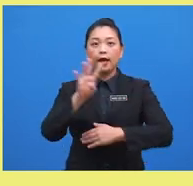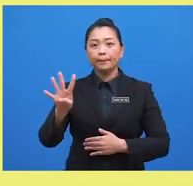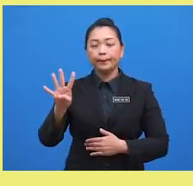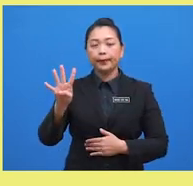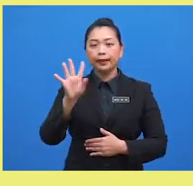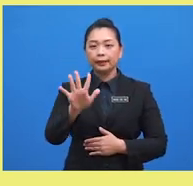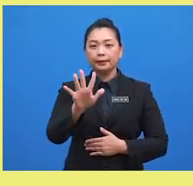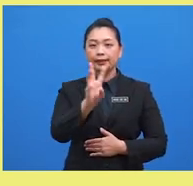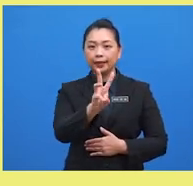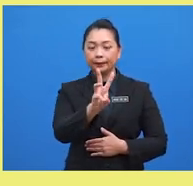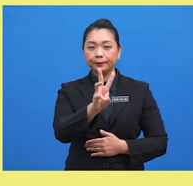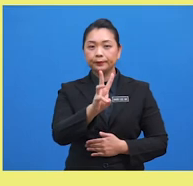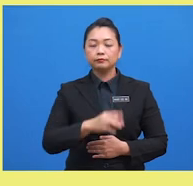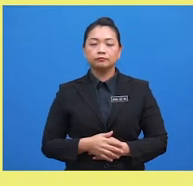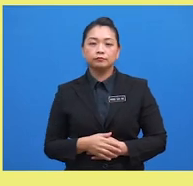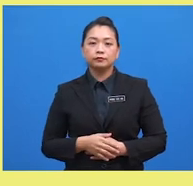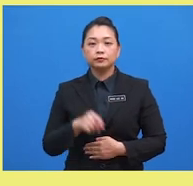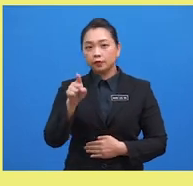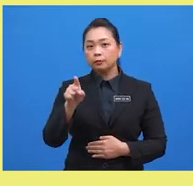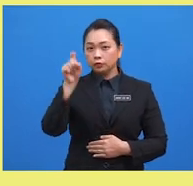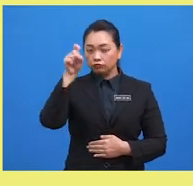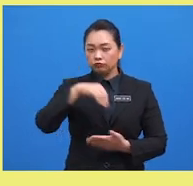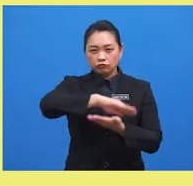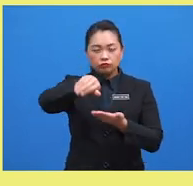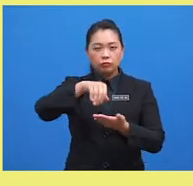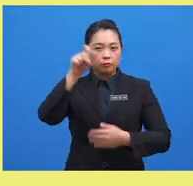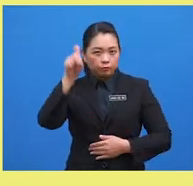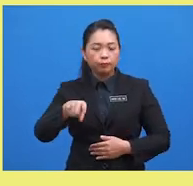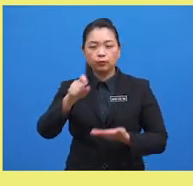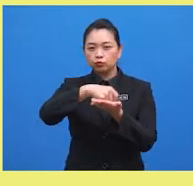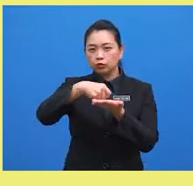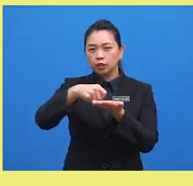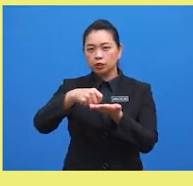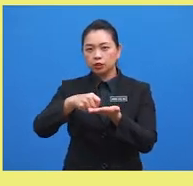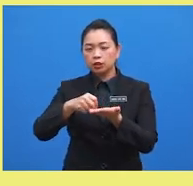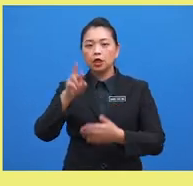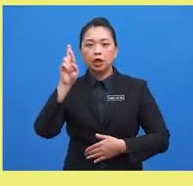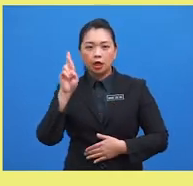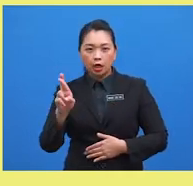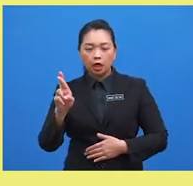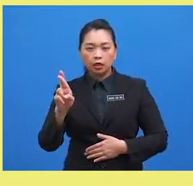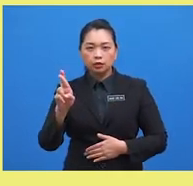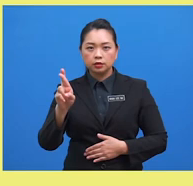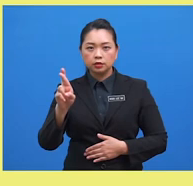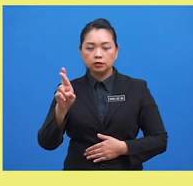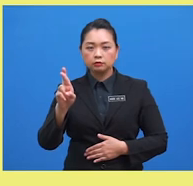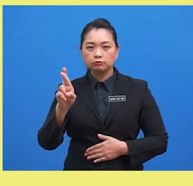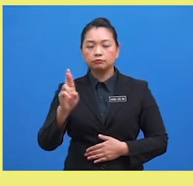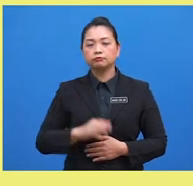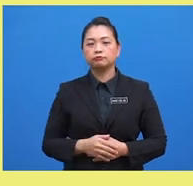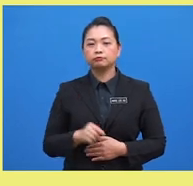dan 6. Kamu semua perlu nyatakan kawasan R persilangan pelengkap